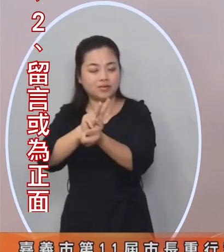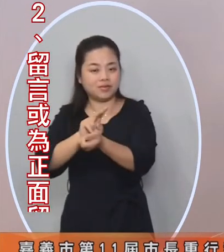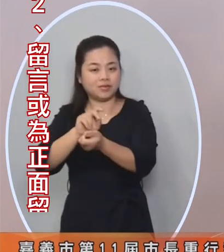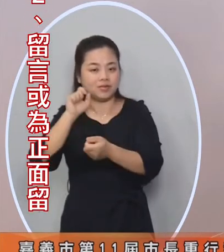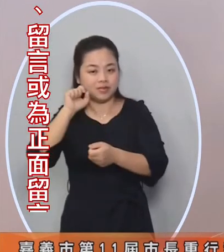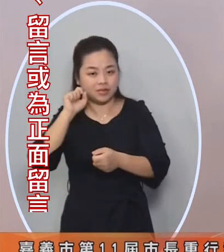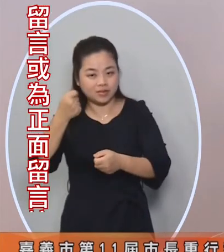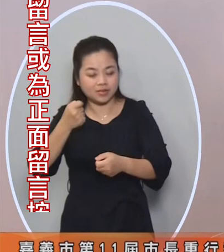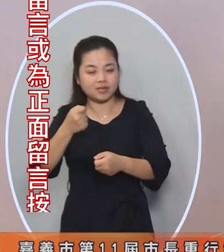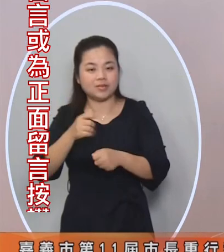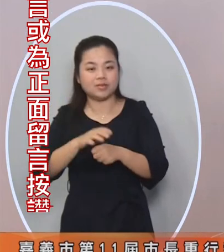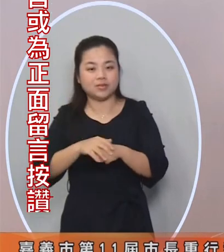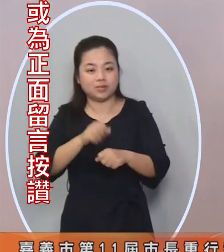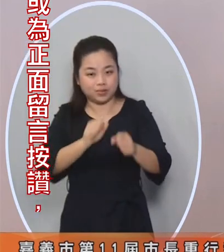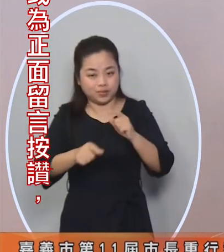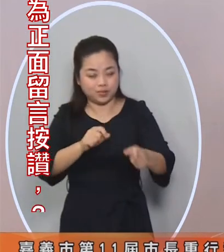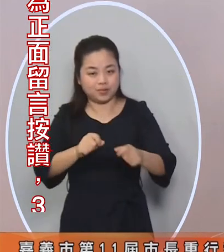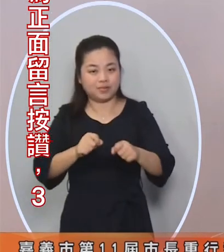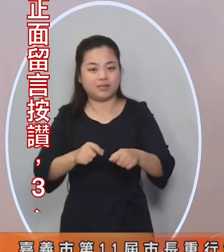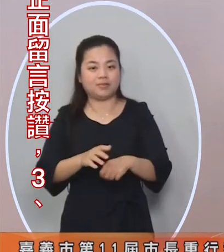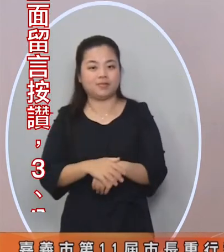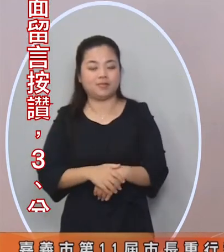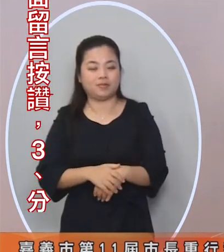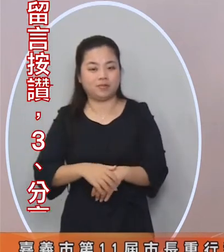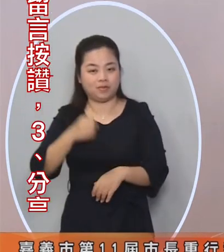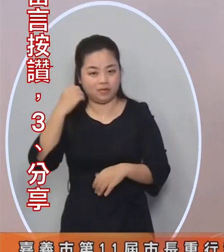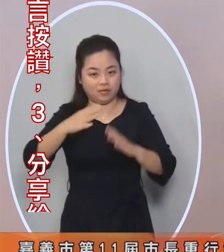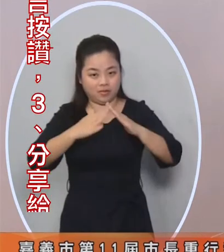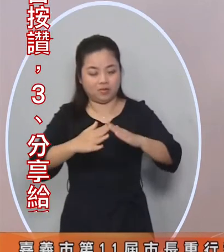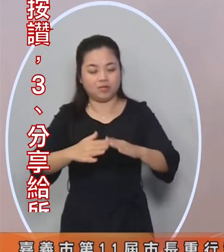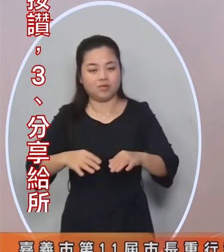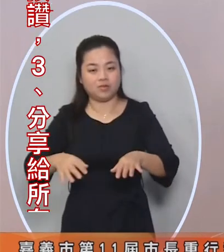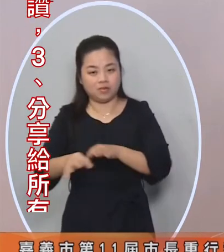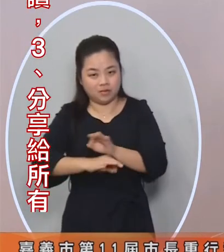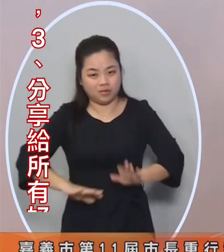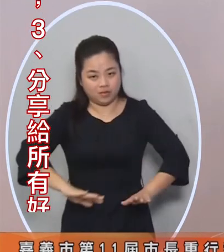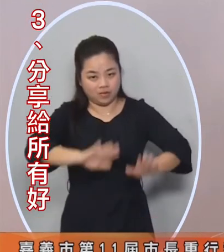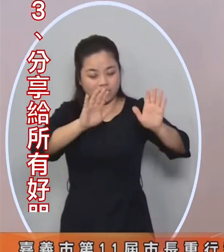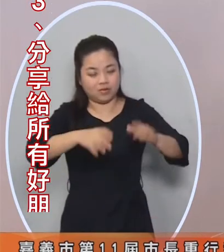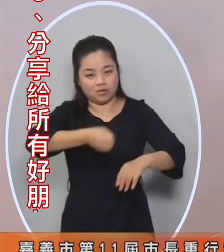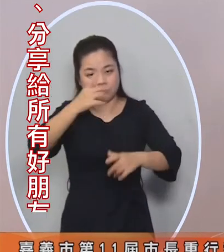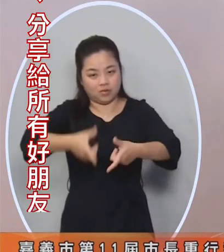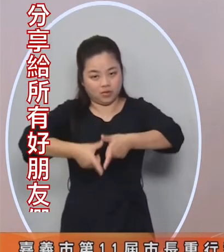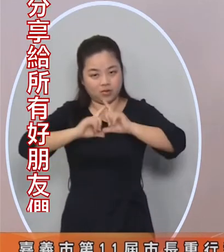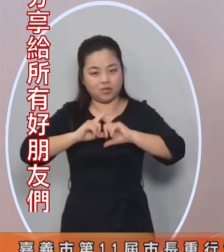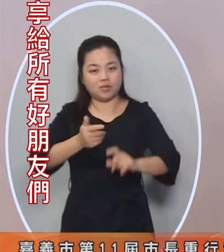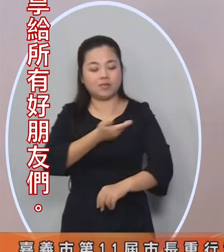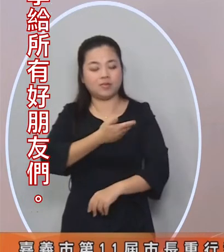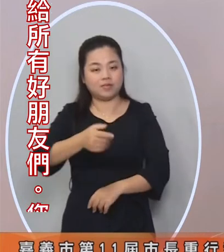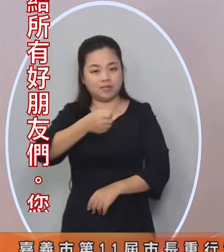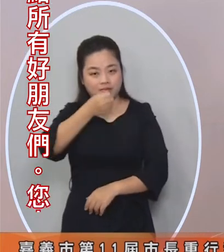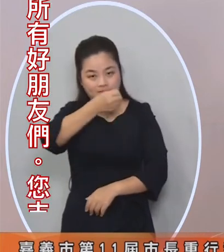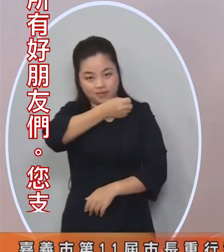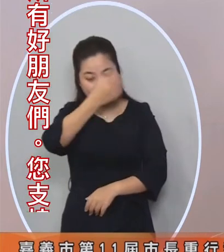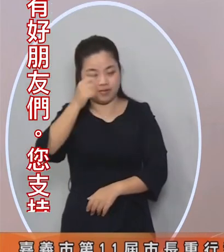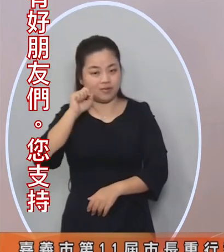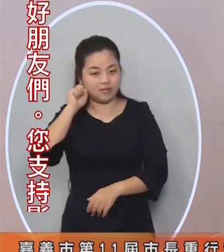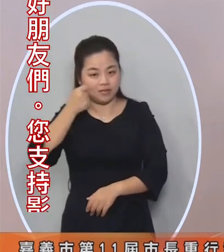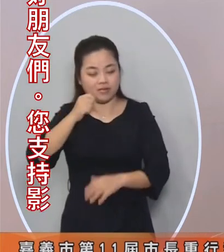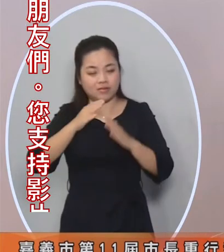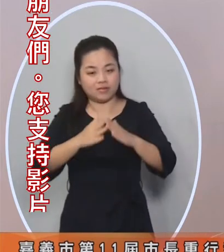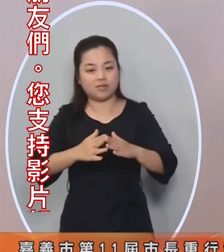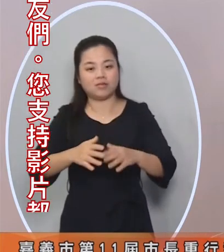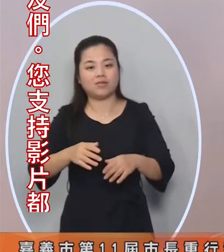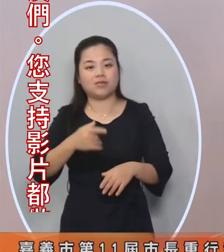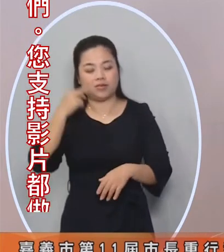费商业重镇新都心，经济起飞，青年回归，让身为嘉义市的市民们